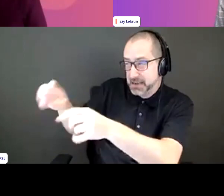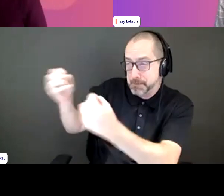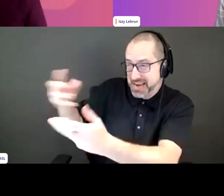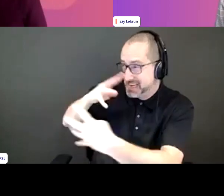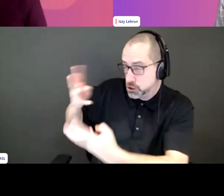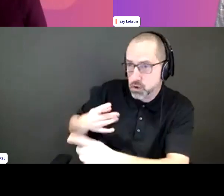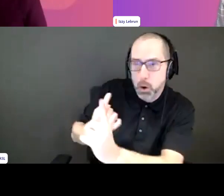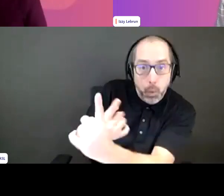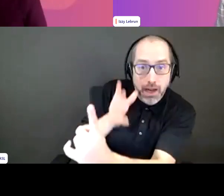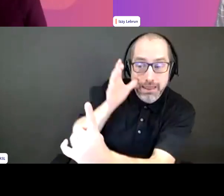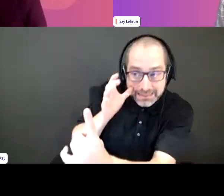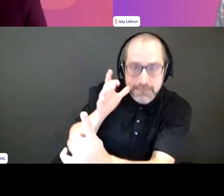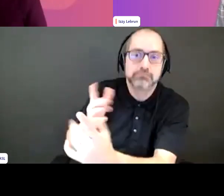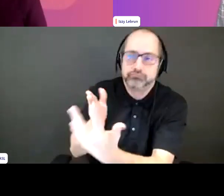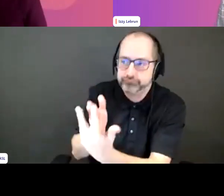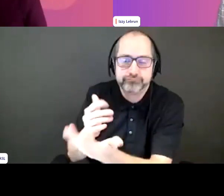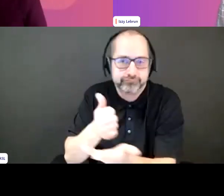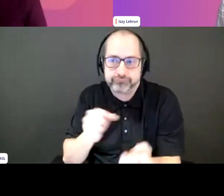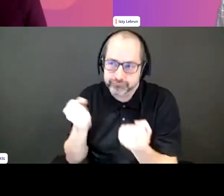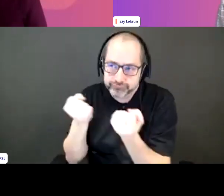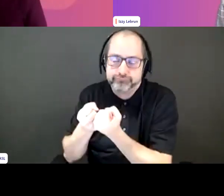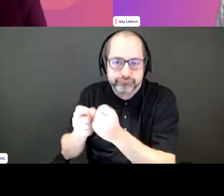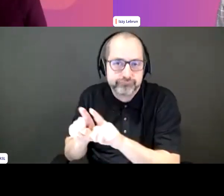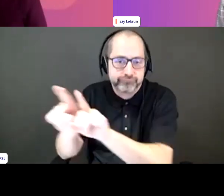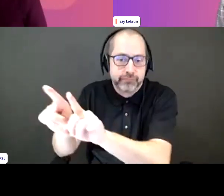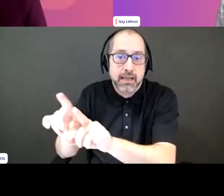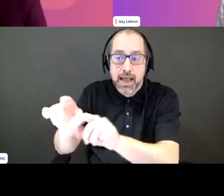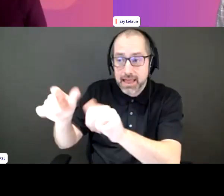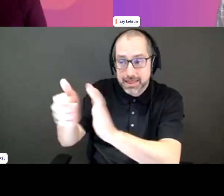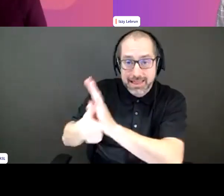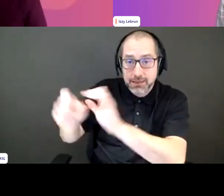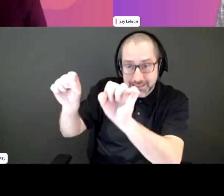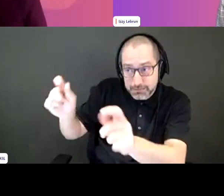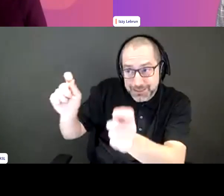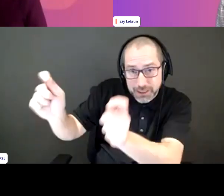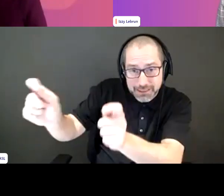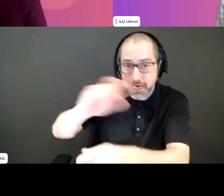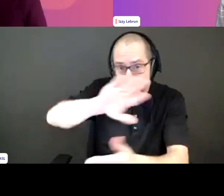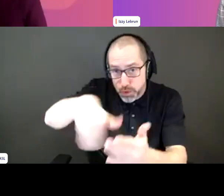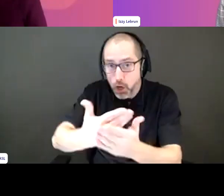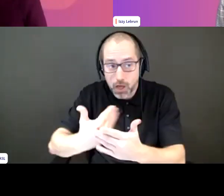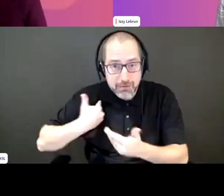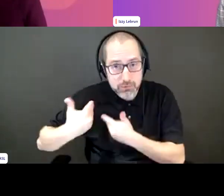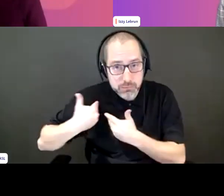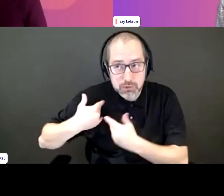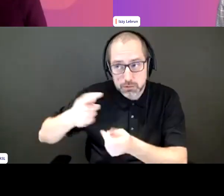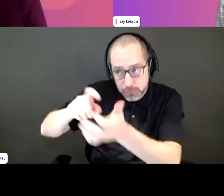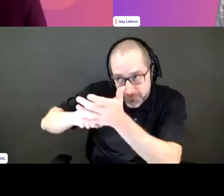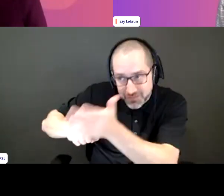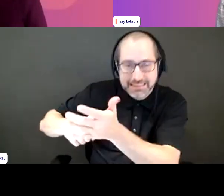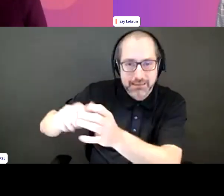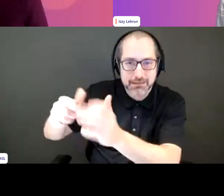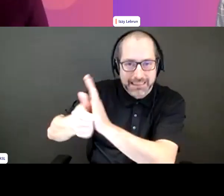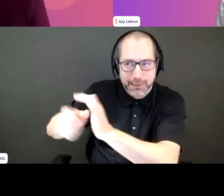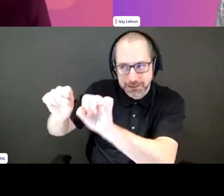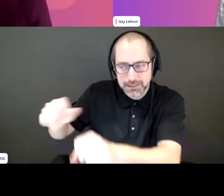qui puisse vous défendre il faut voir aussi que le système de justice change lentement mais sûrement et il faut être